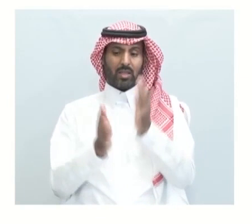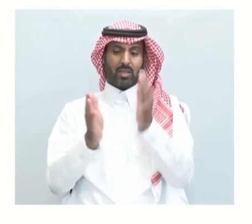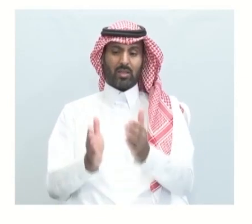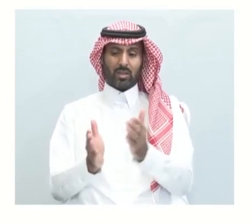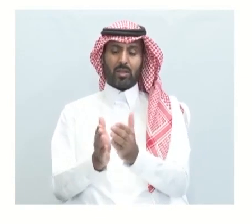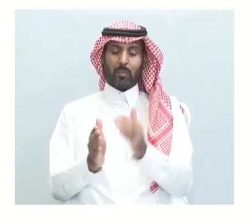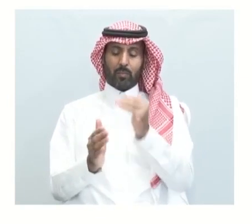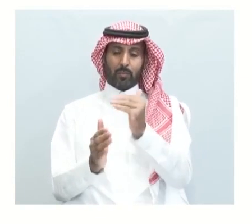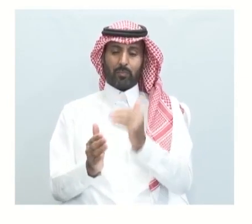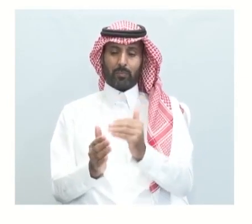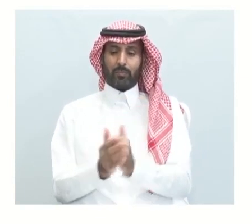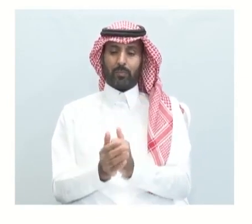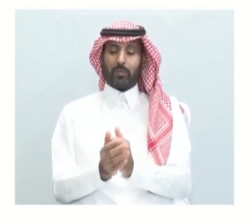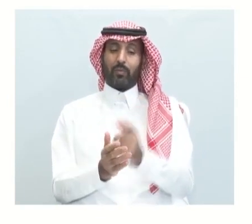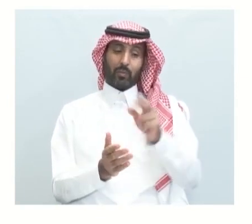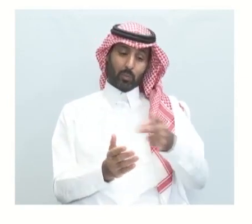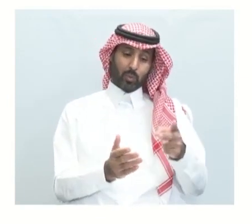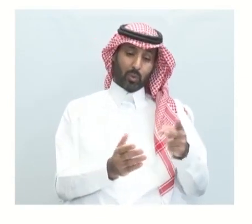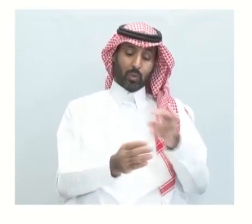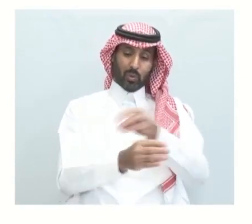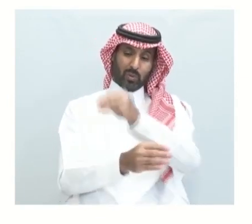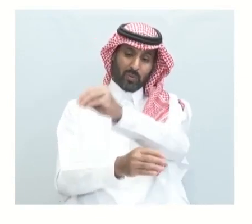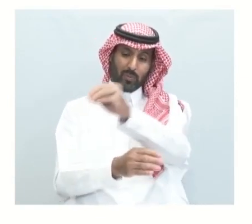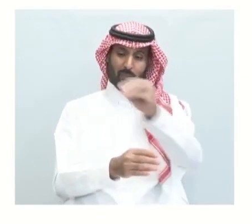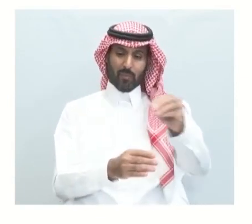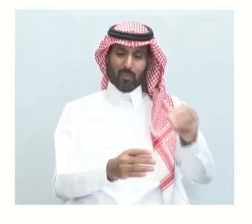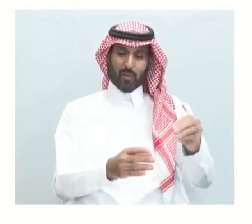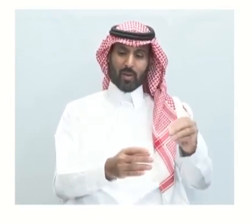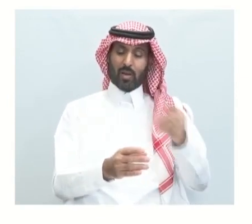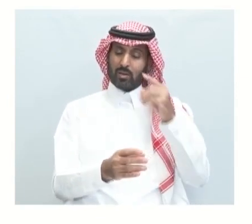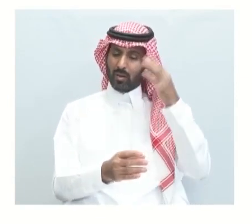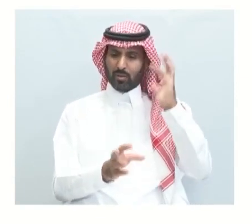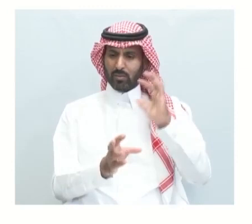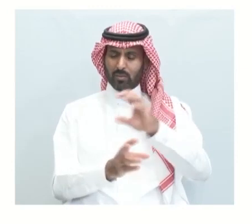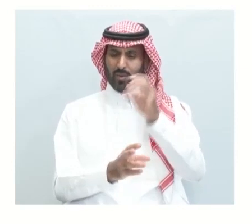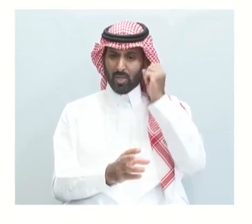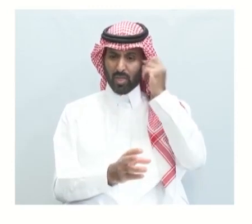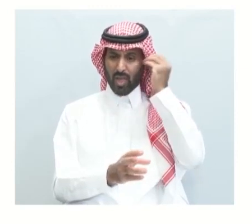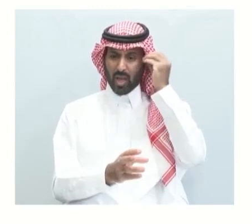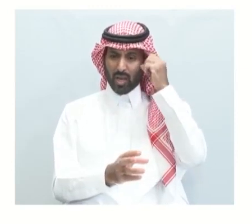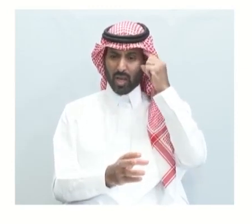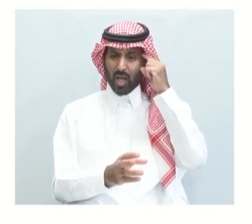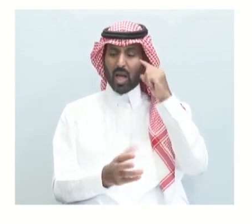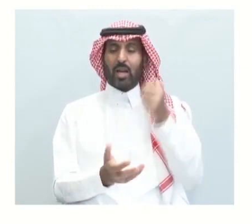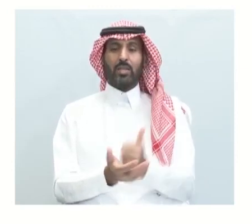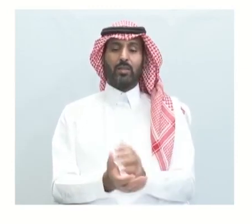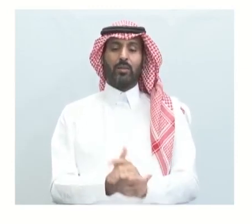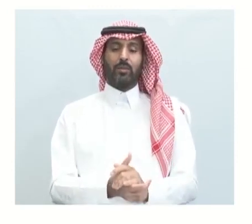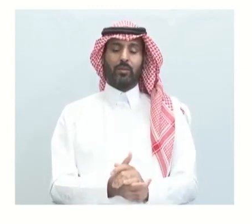متجاوره اما في المتغيره تخزن في مواقع عشوائيه في الذاكره الرئيسه